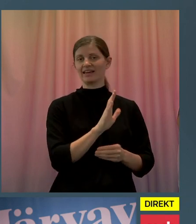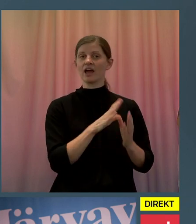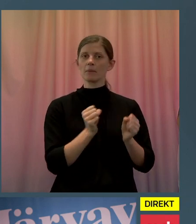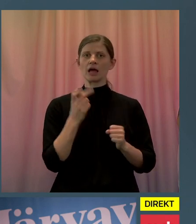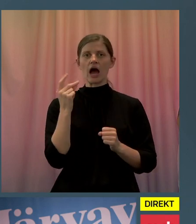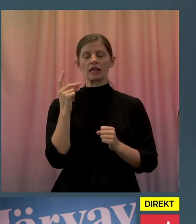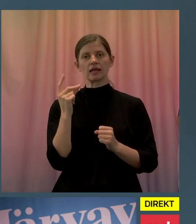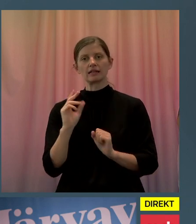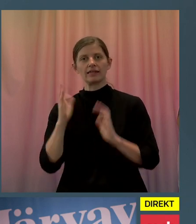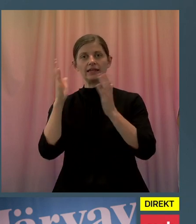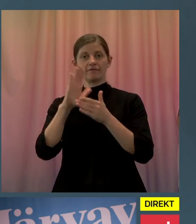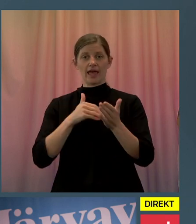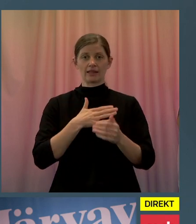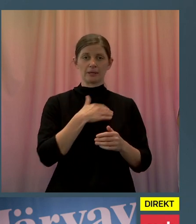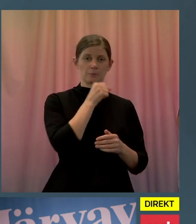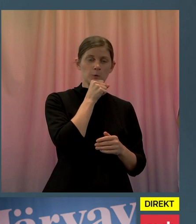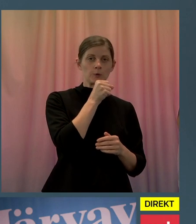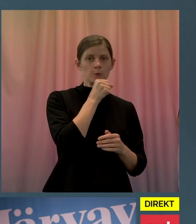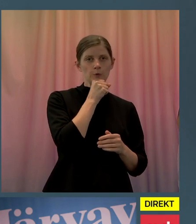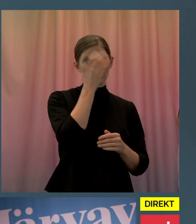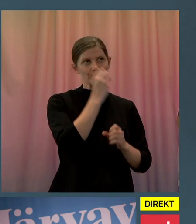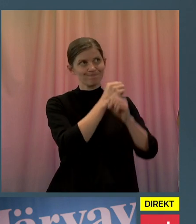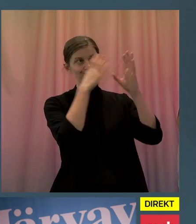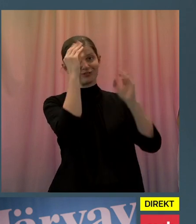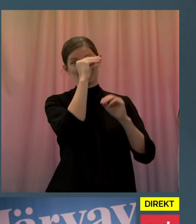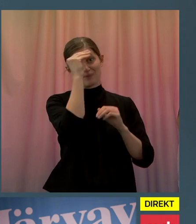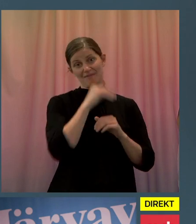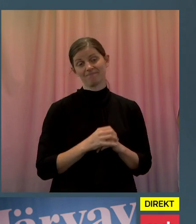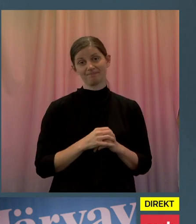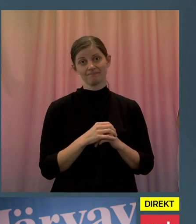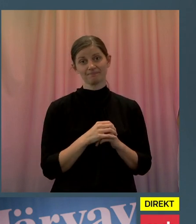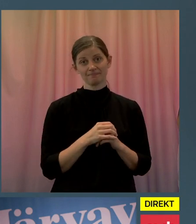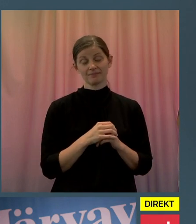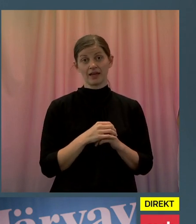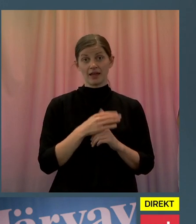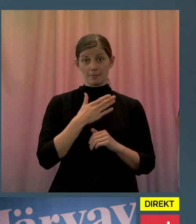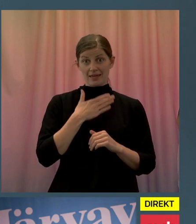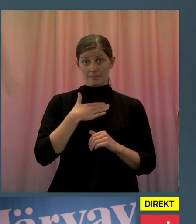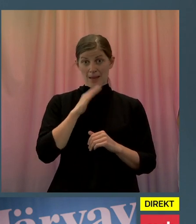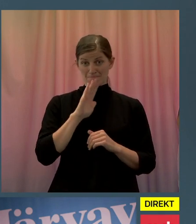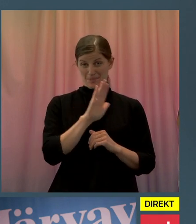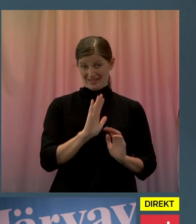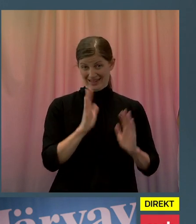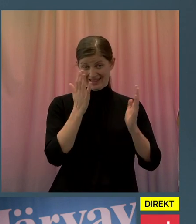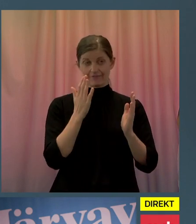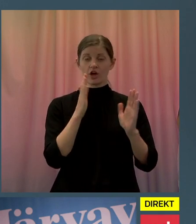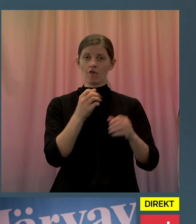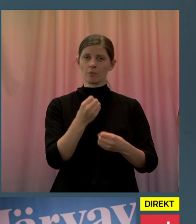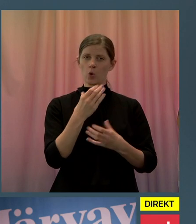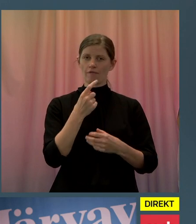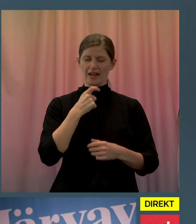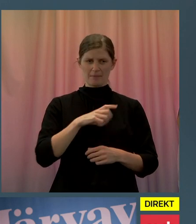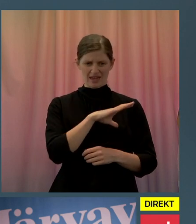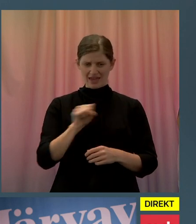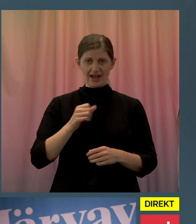liv än det som mina morföräldrar kunde drömma om. Hennes klassresa har jag burit med mig under hela